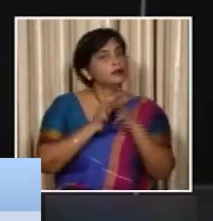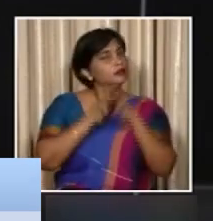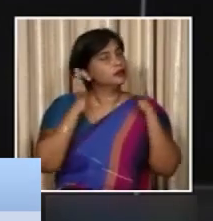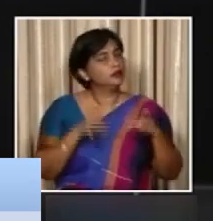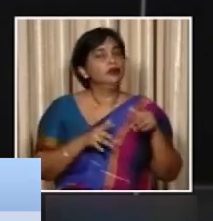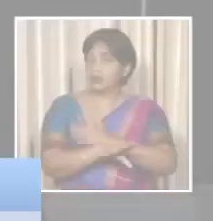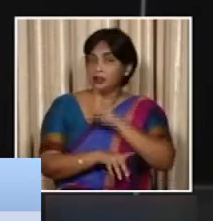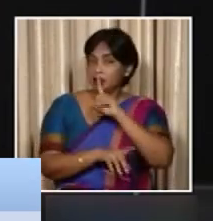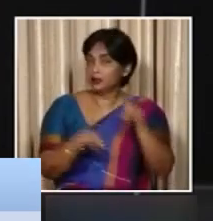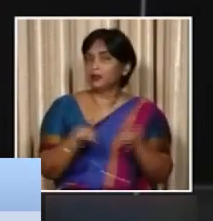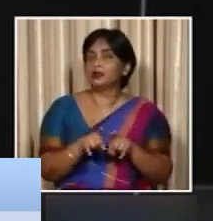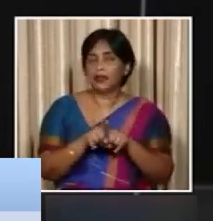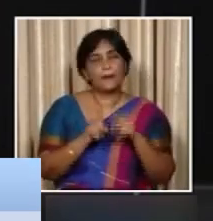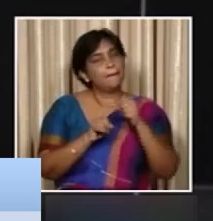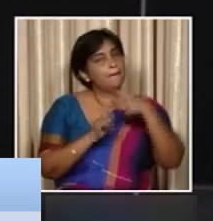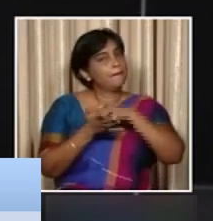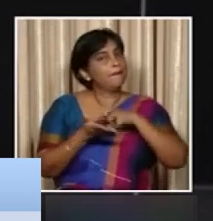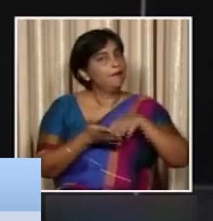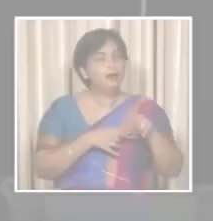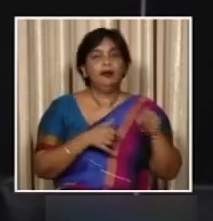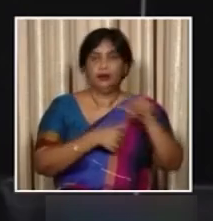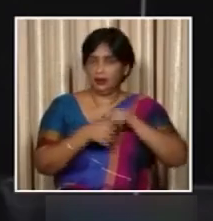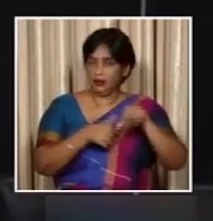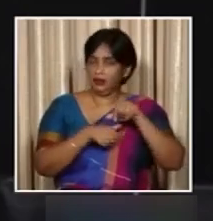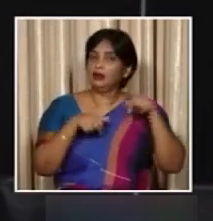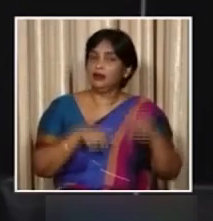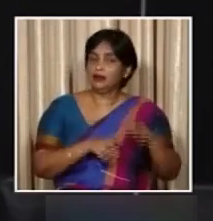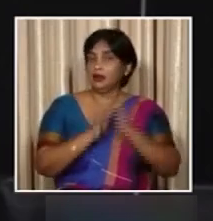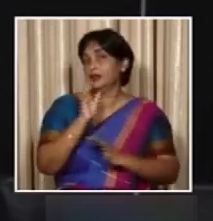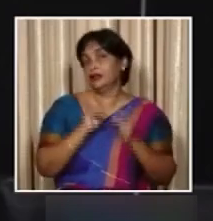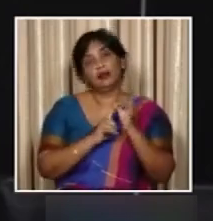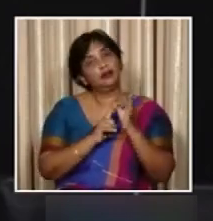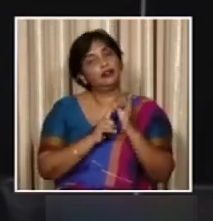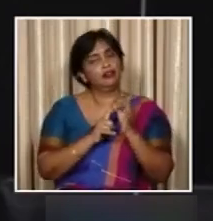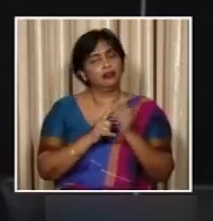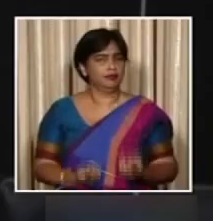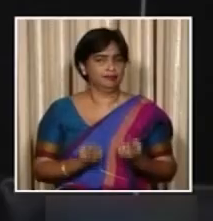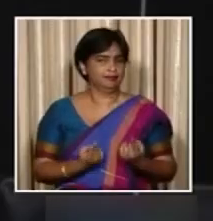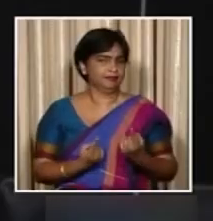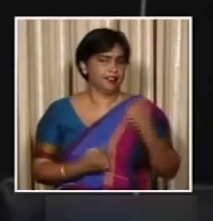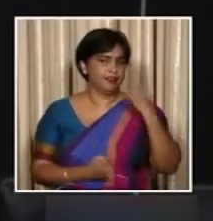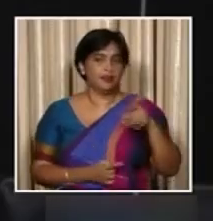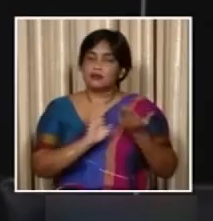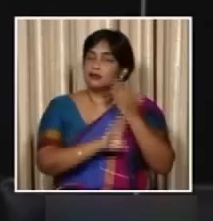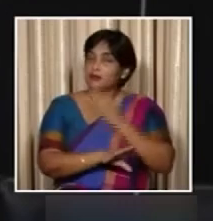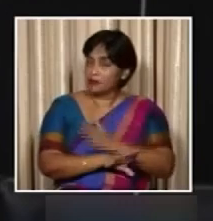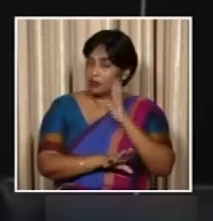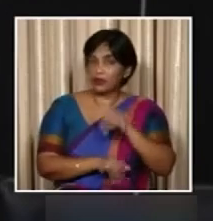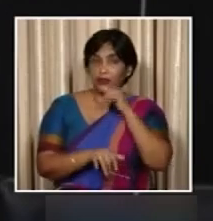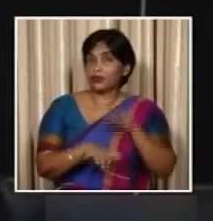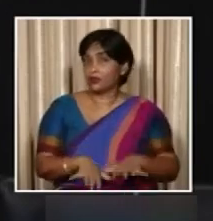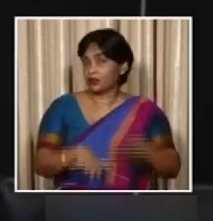වශයෙන් නලතැන් වෙලා තියෙනවා. ප්‍රාදේශීය සභාව කියන ආයතනයේ දැන් මහජන නියෝජිතයන්ගෙන් විරහිත ආයතනයක් නිසා මීට පෙර ගම් වතුරු ඇති